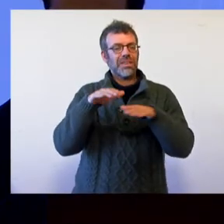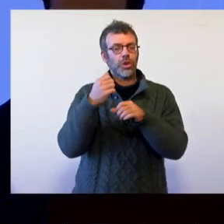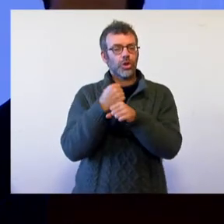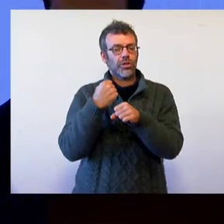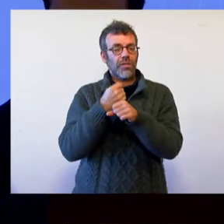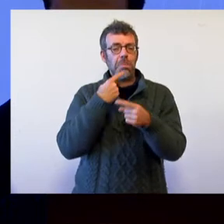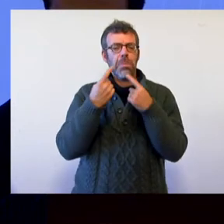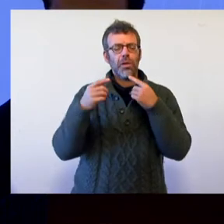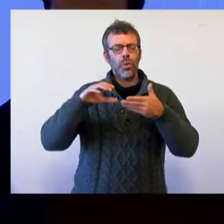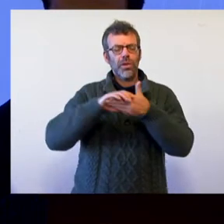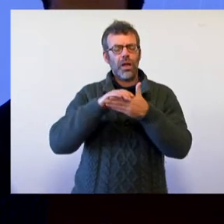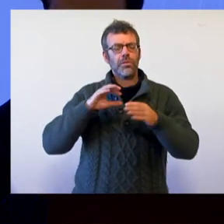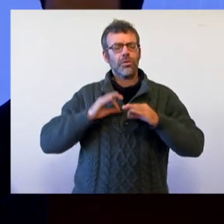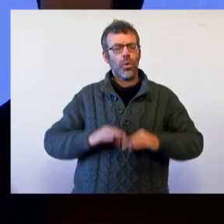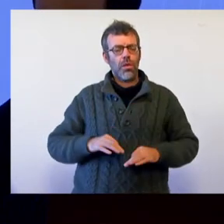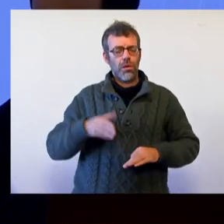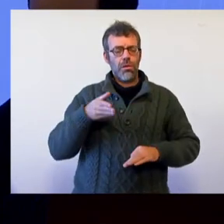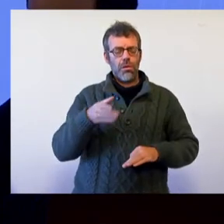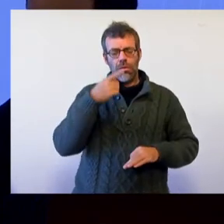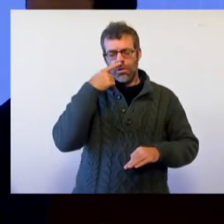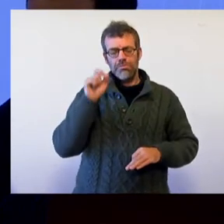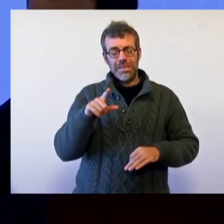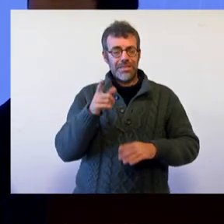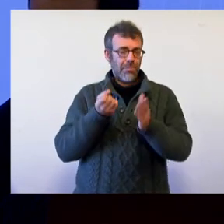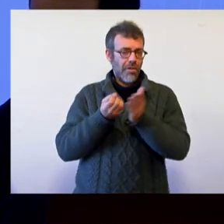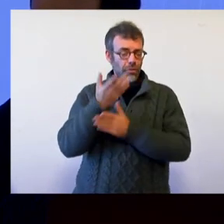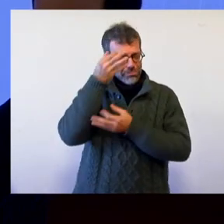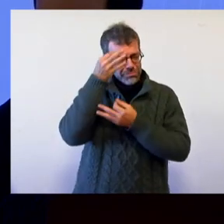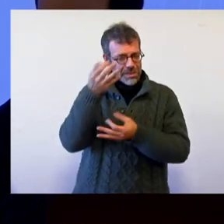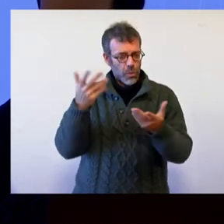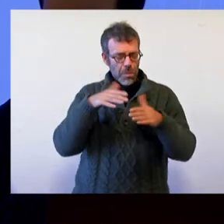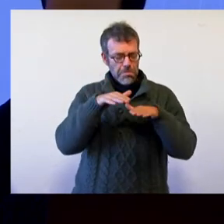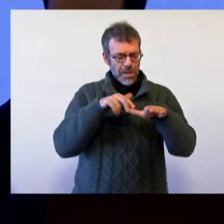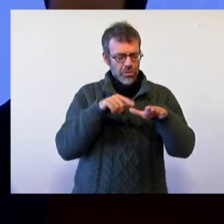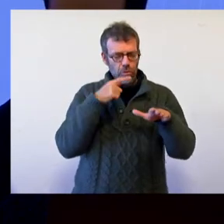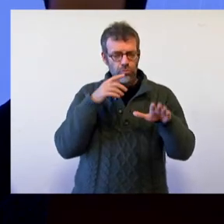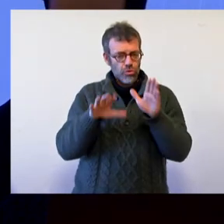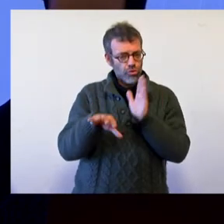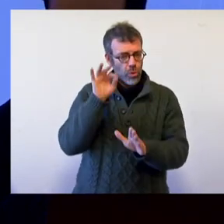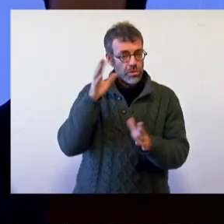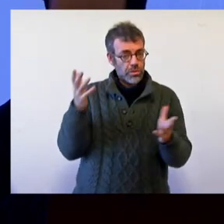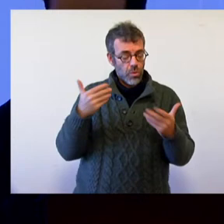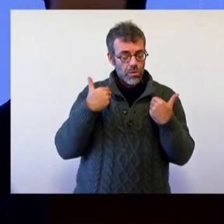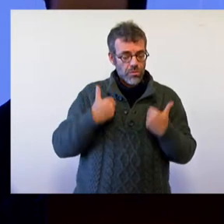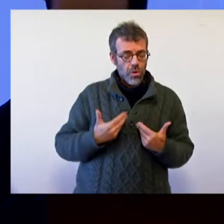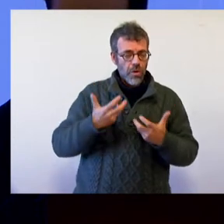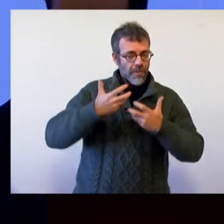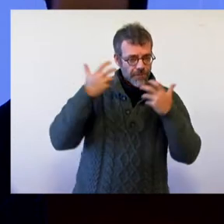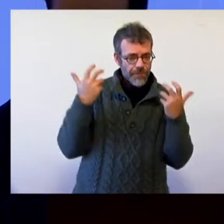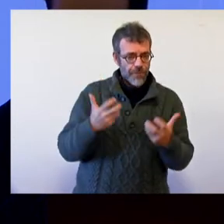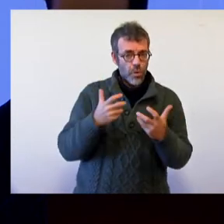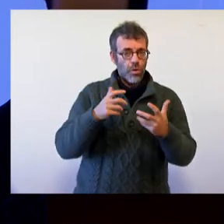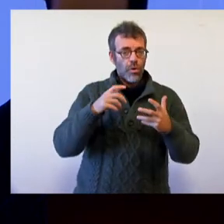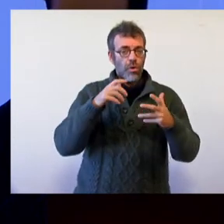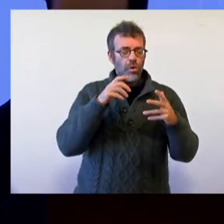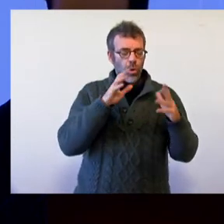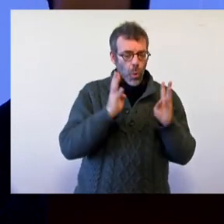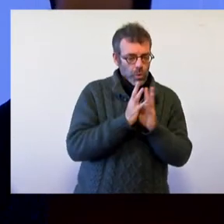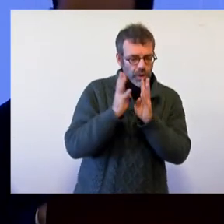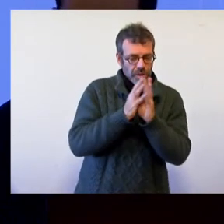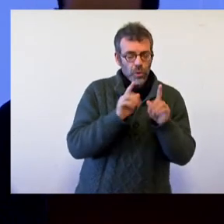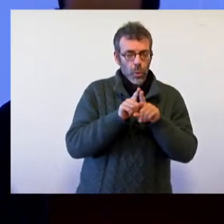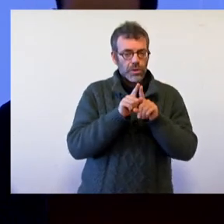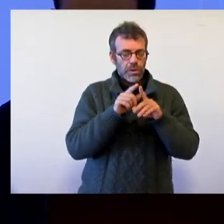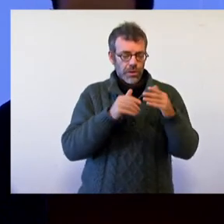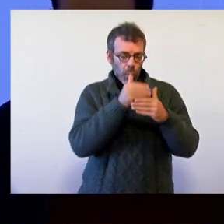parle de carte scolaire. Simplement préciser la méthode que nous avons souhaitée. C'est une méthode de concertation et de co-construction avec l'Éducation